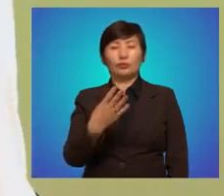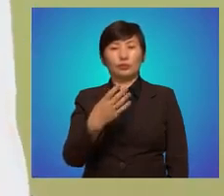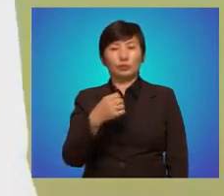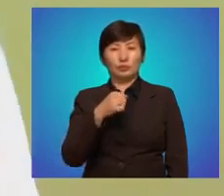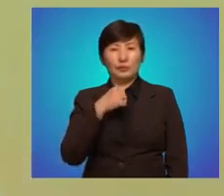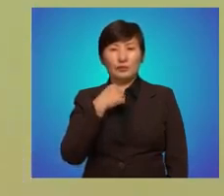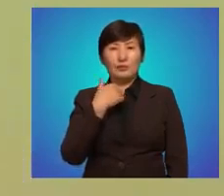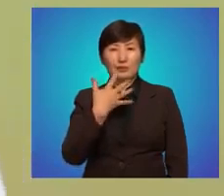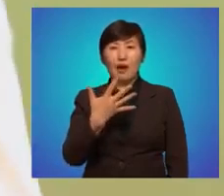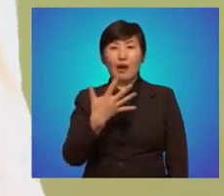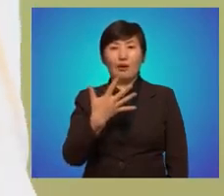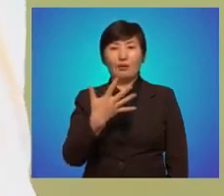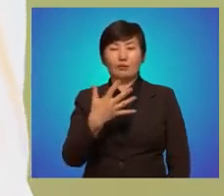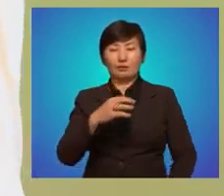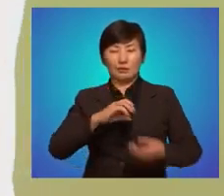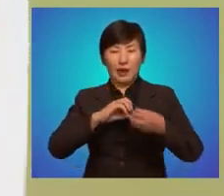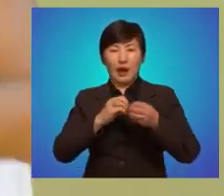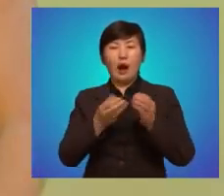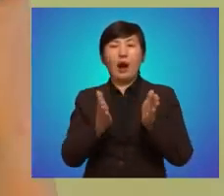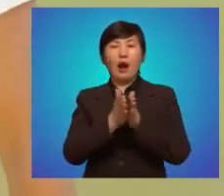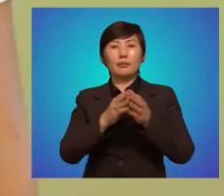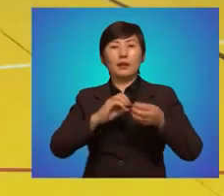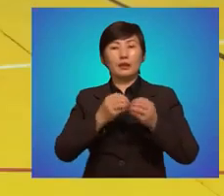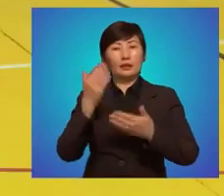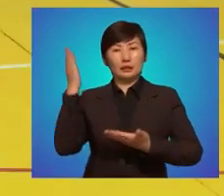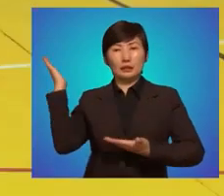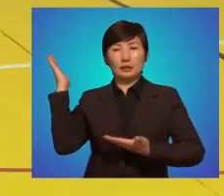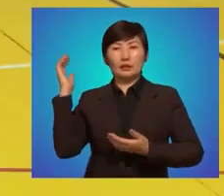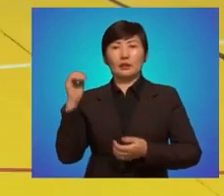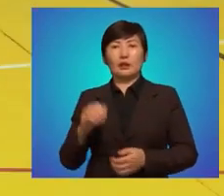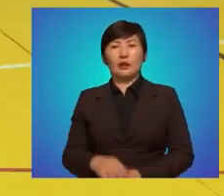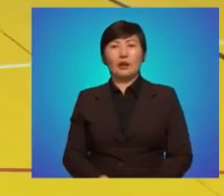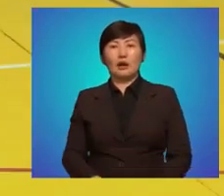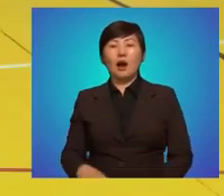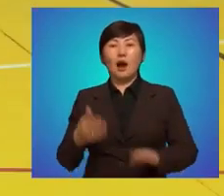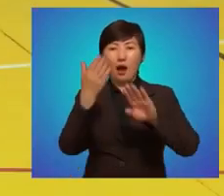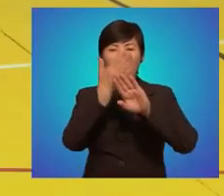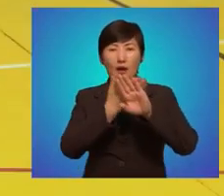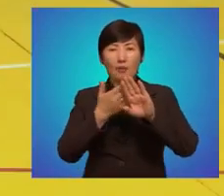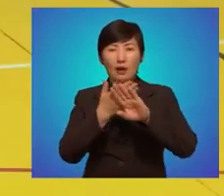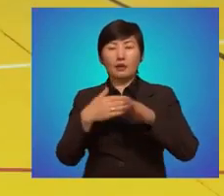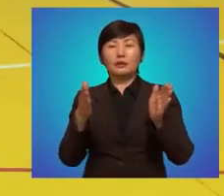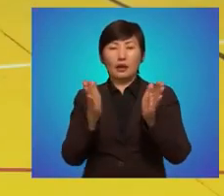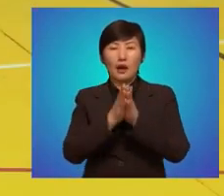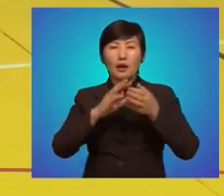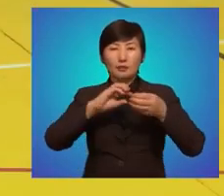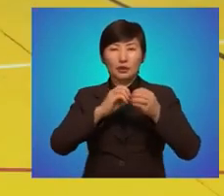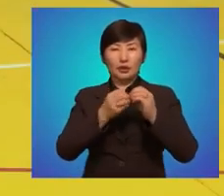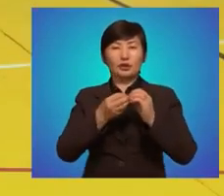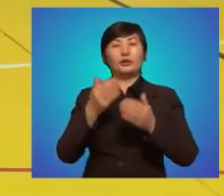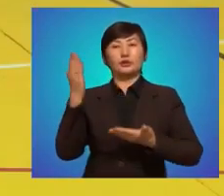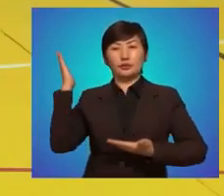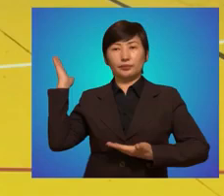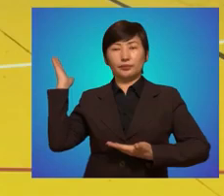4 5. За бүгдээрээ хаалтныхаа дасгалыг одоо үсрэлттэй хийж гүйцэтгэе.